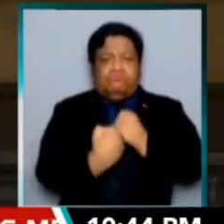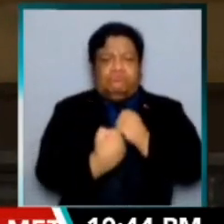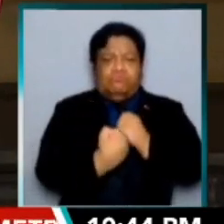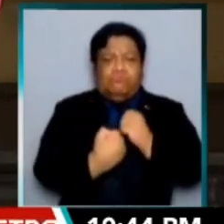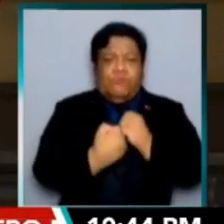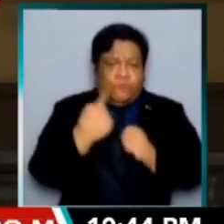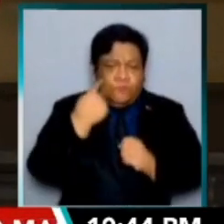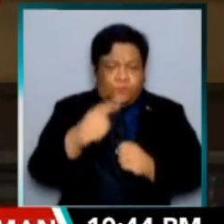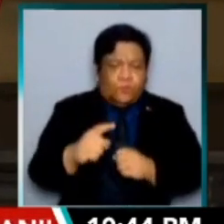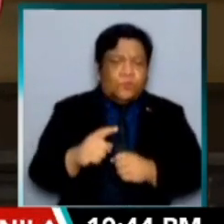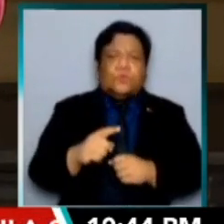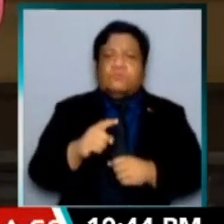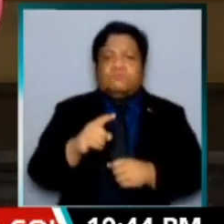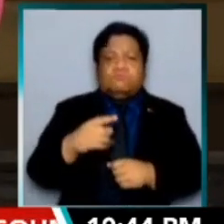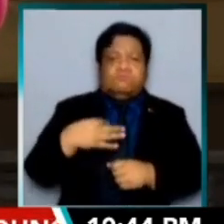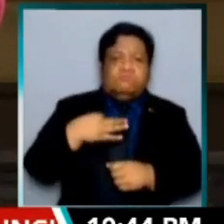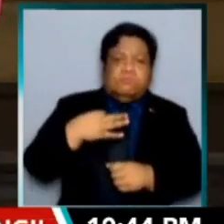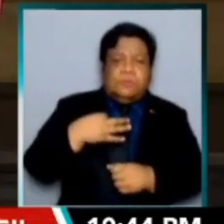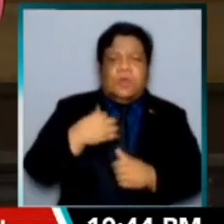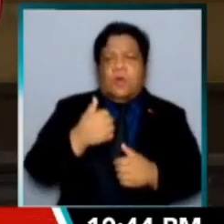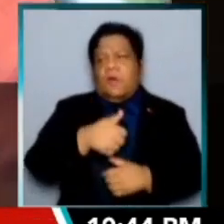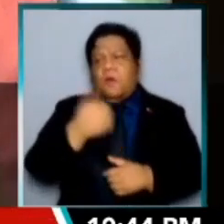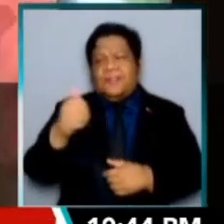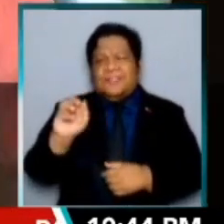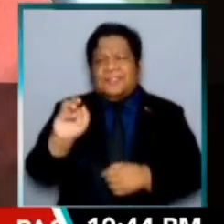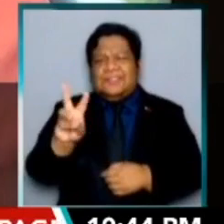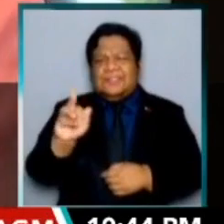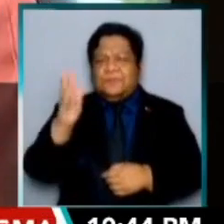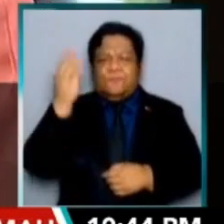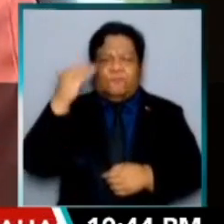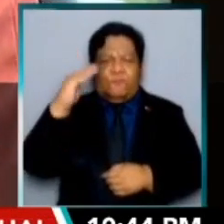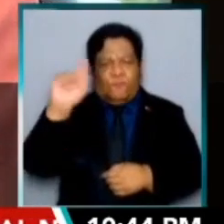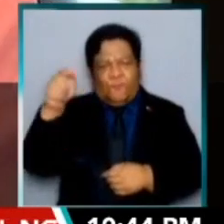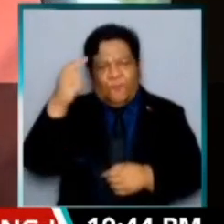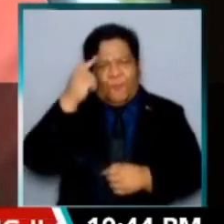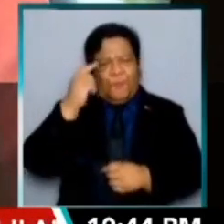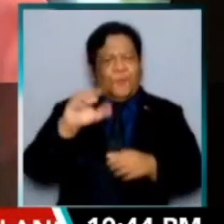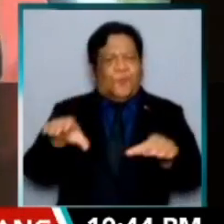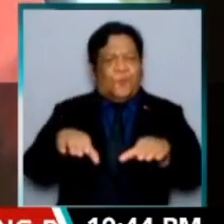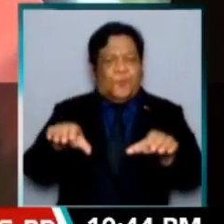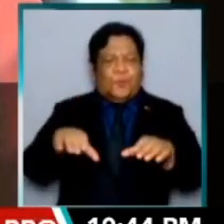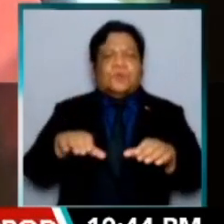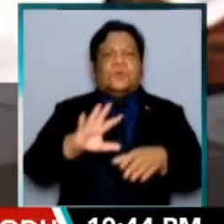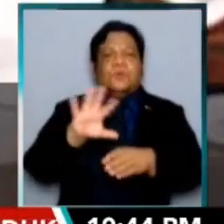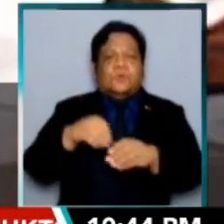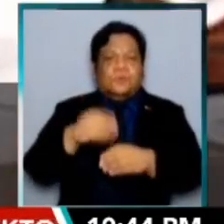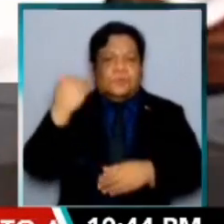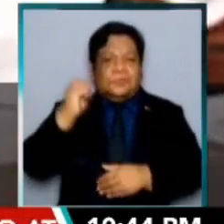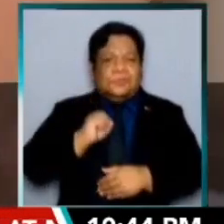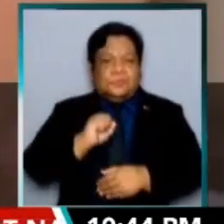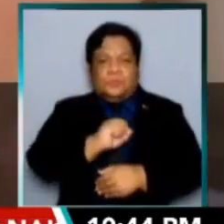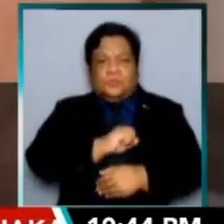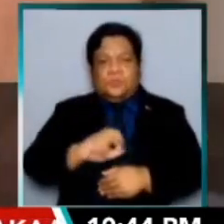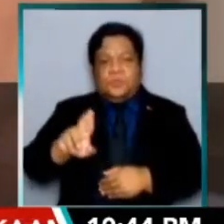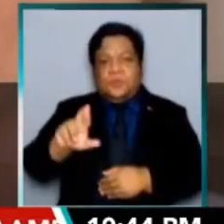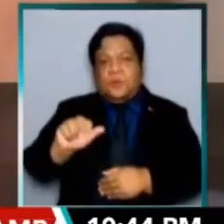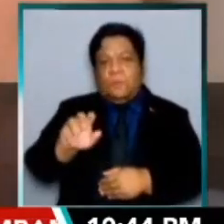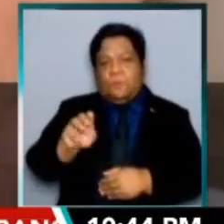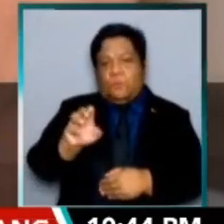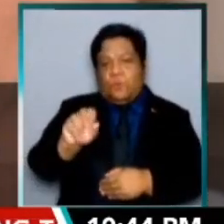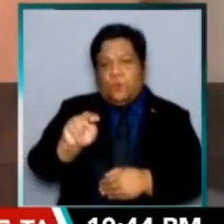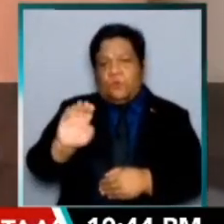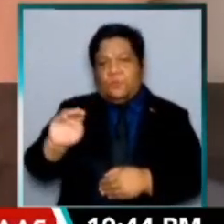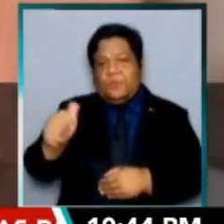ng 16 pang dating opisyal ng gobyerno. Kabilang sina dating Senador Ramon Magsaysay Jr., Sergio